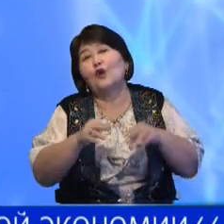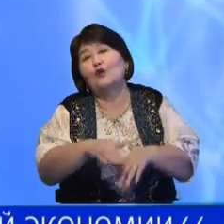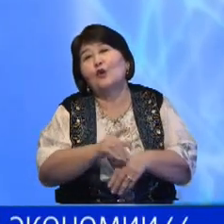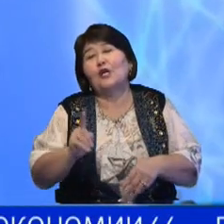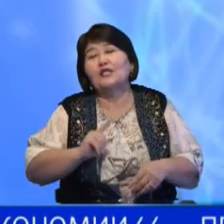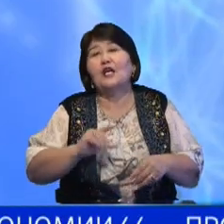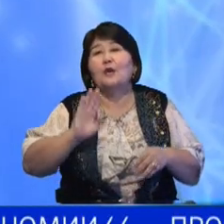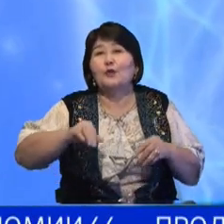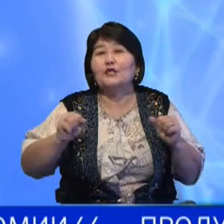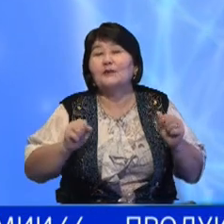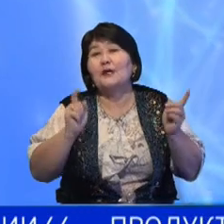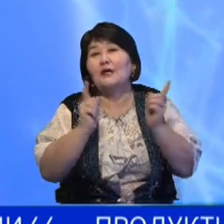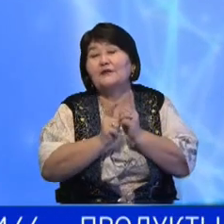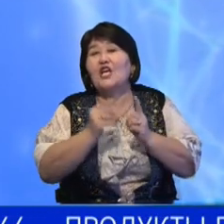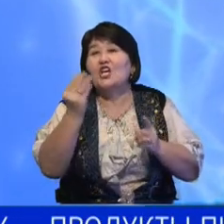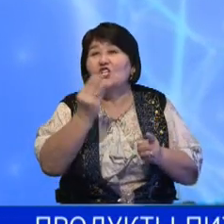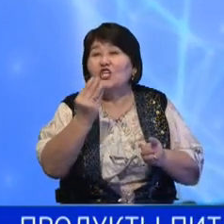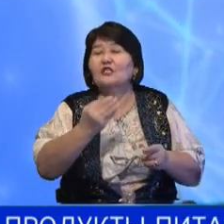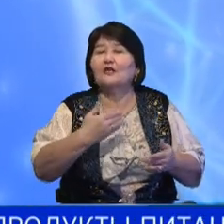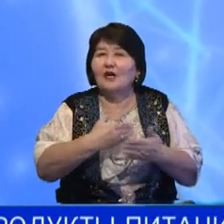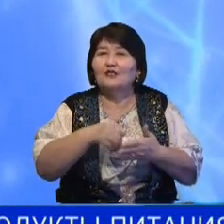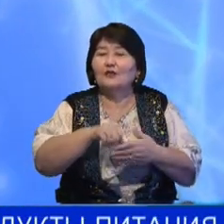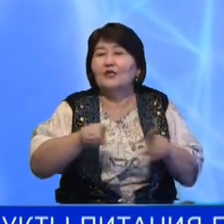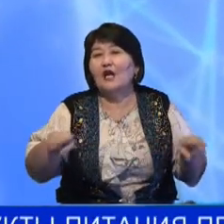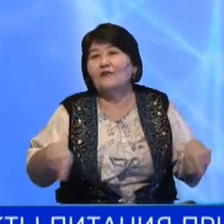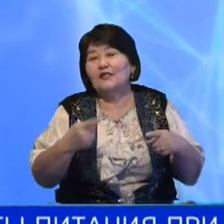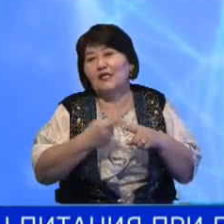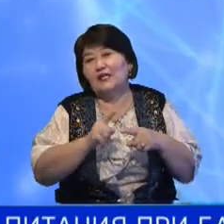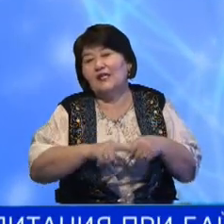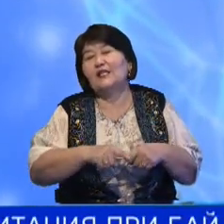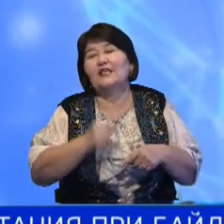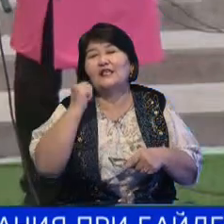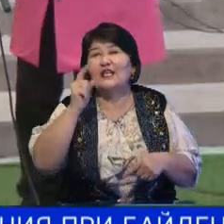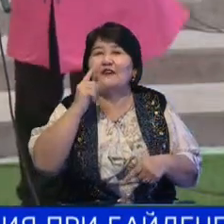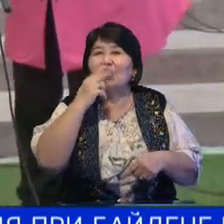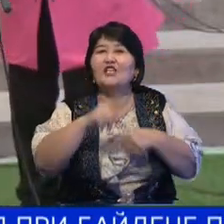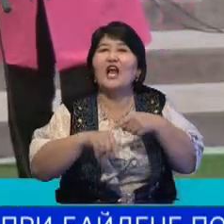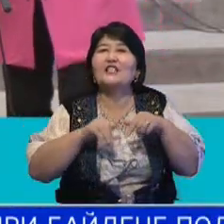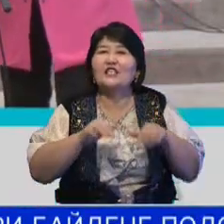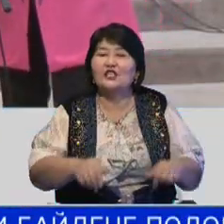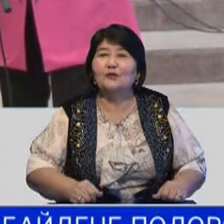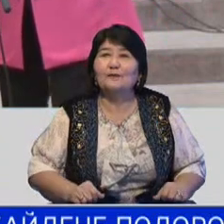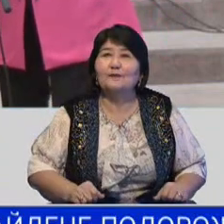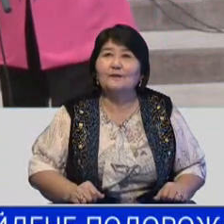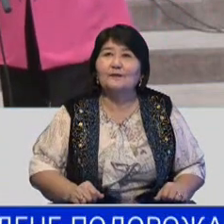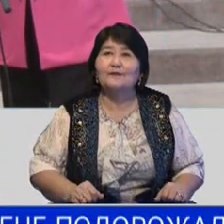долгожданных после зимы встреч. Чиелицы тоже активно участвуют в возрождении этой древней традиции.